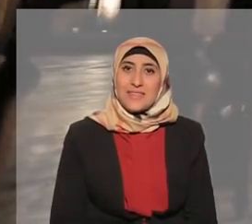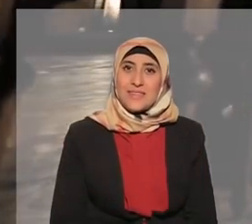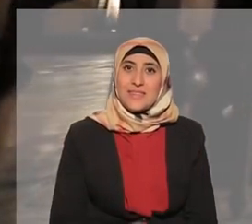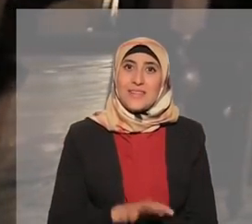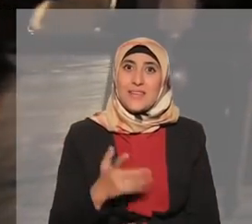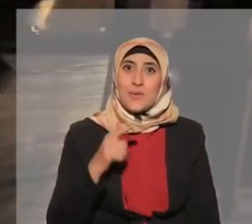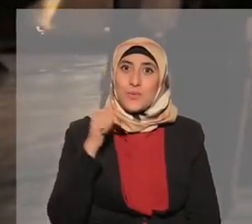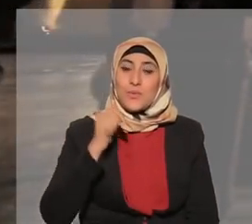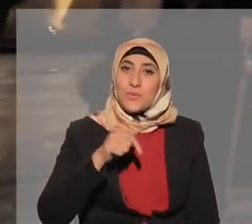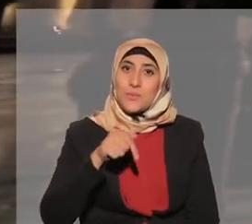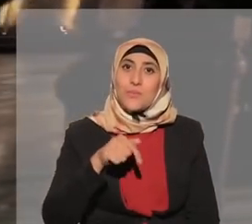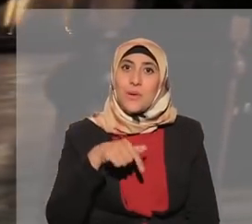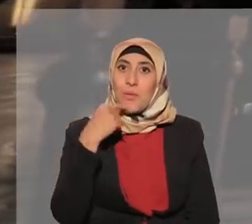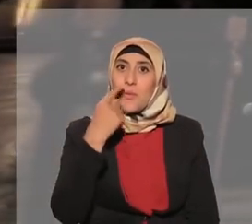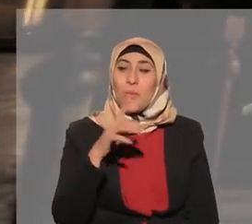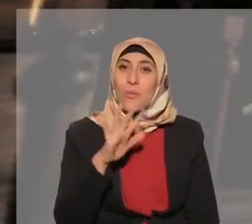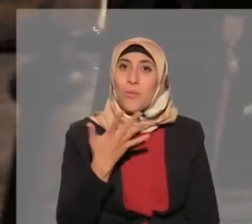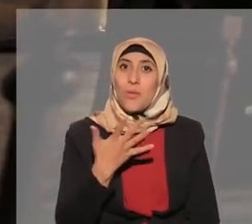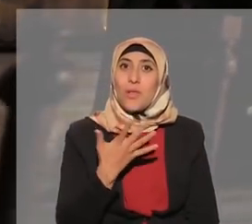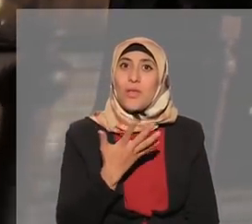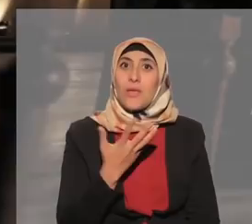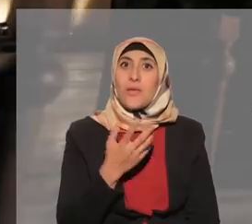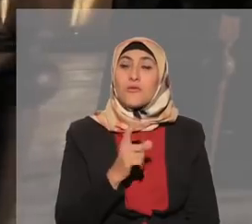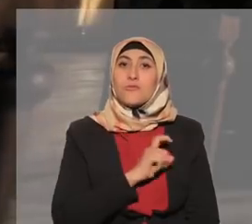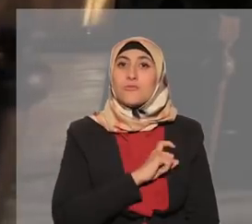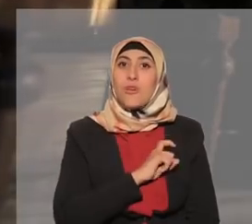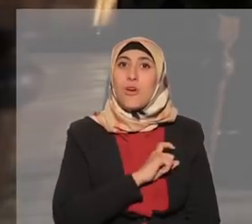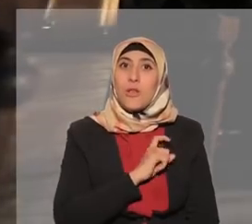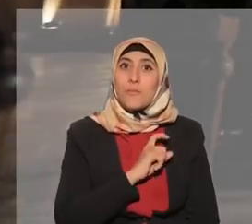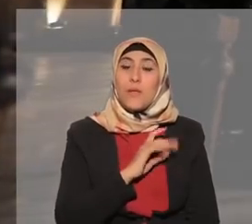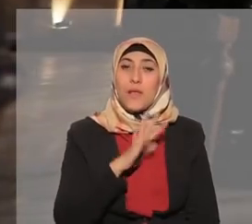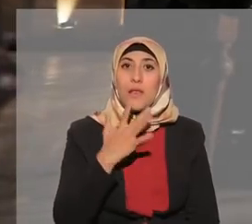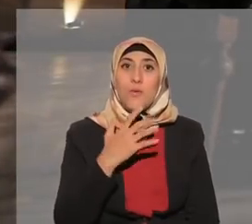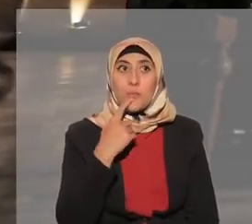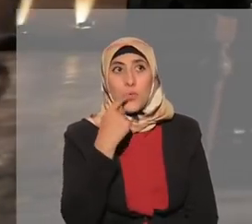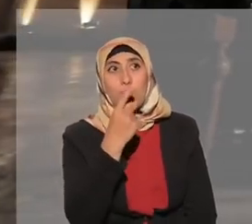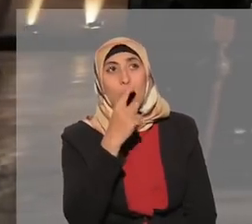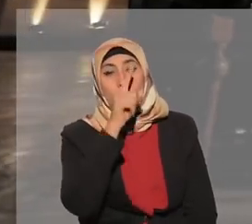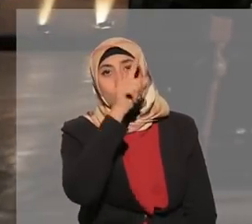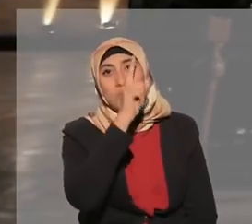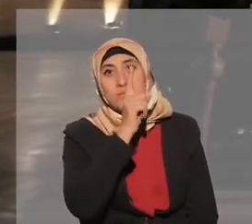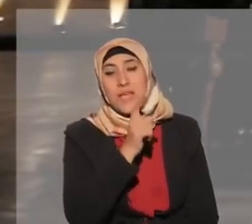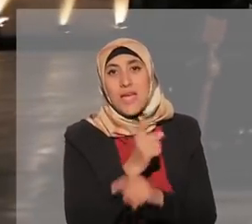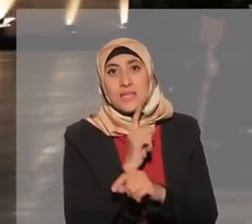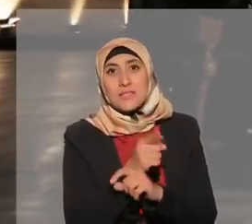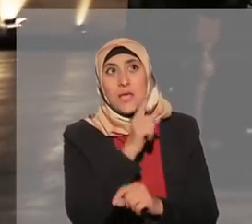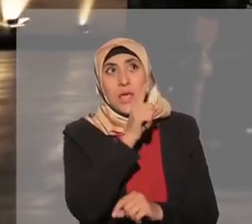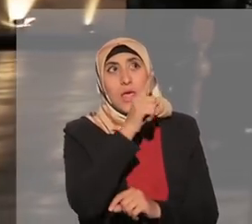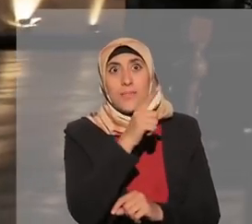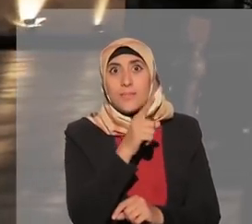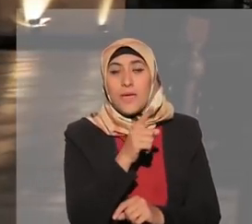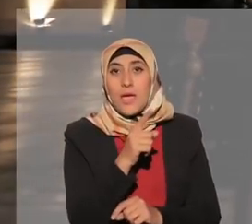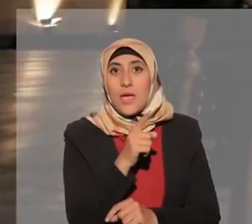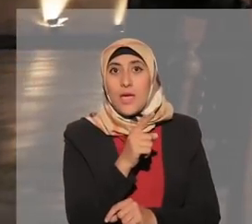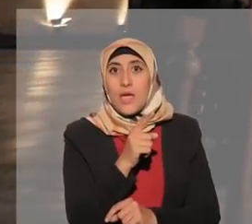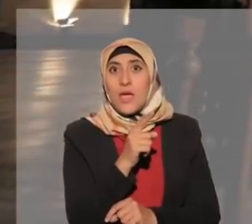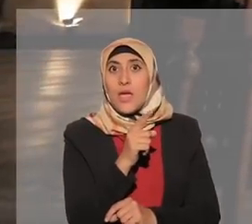اليوم لو قال أستاذ الواحد من تلاميذه أما تستحي، سيخرج ولن يرجع للأستاذ مرة أخرى.